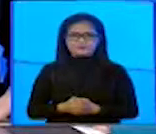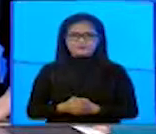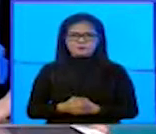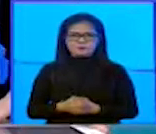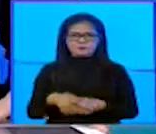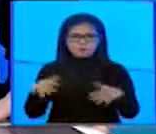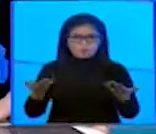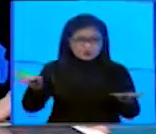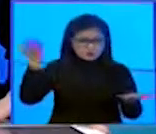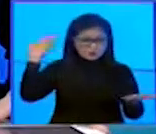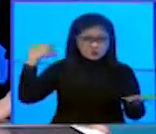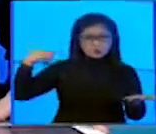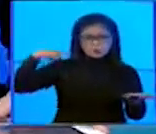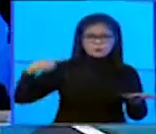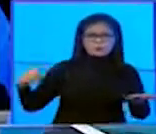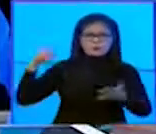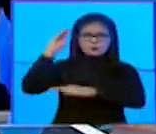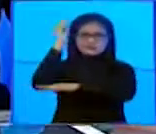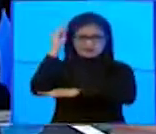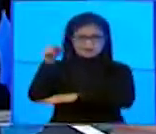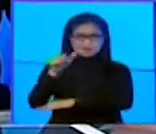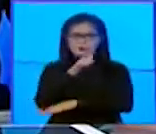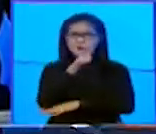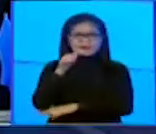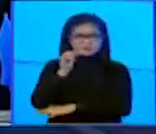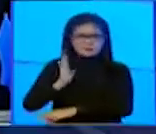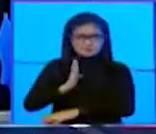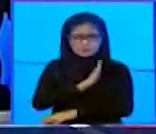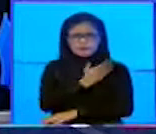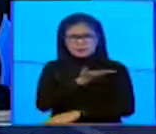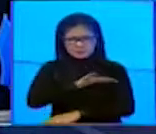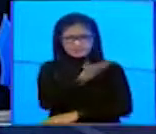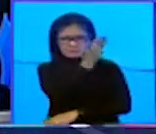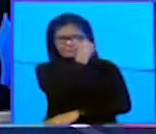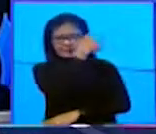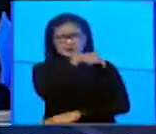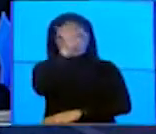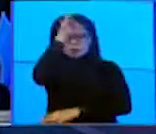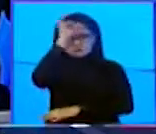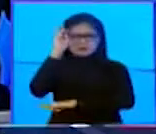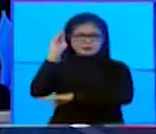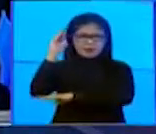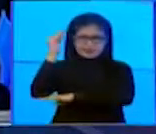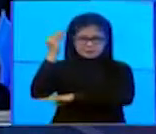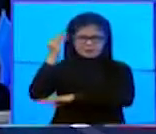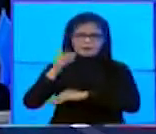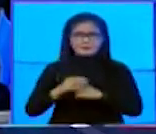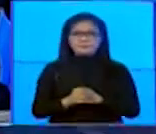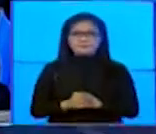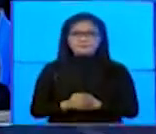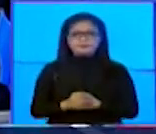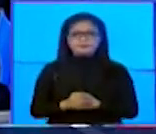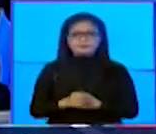yo yo dan beberapa saat lalu Gubernur DKI Jakarta Anies Baswedan memenuhi panggilan penyidik Polda Metro Jaya Anis